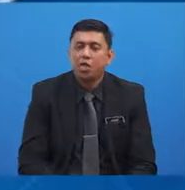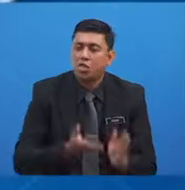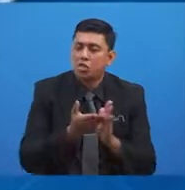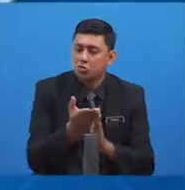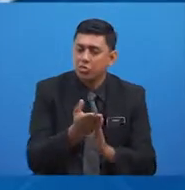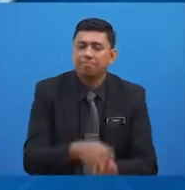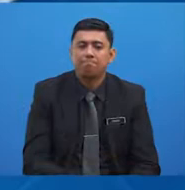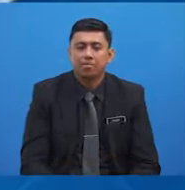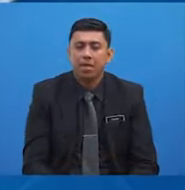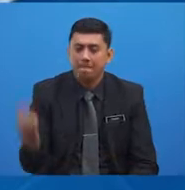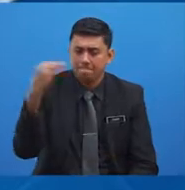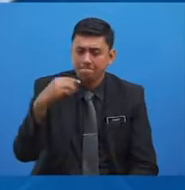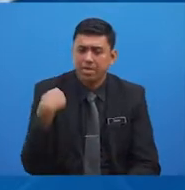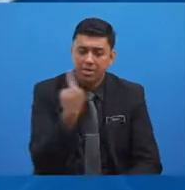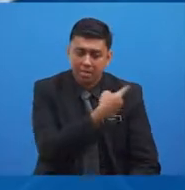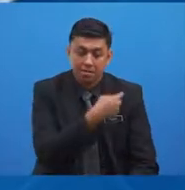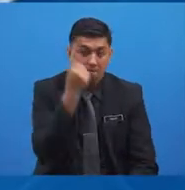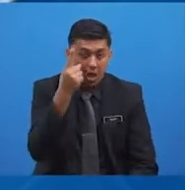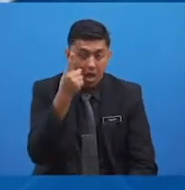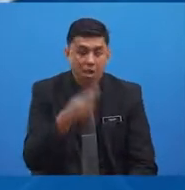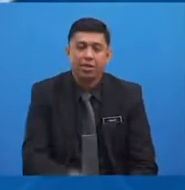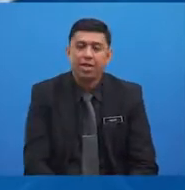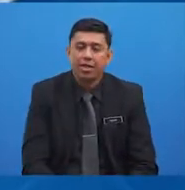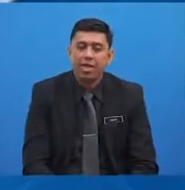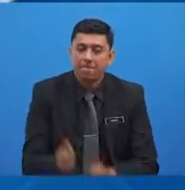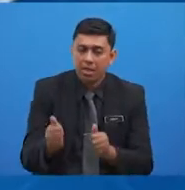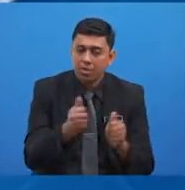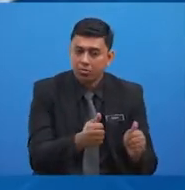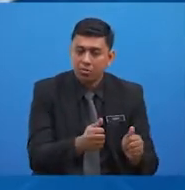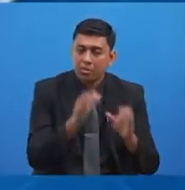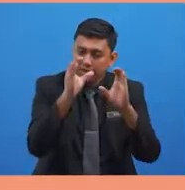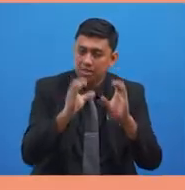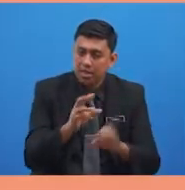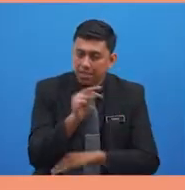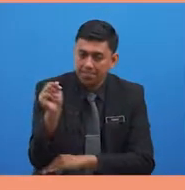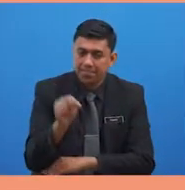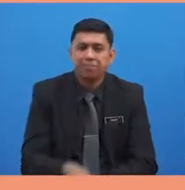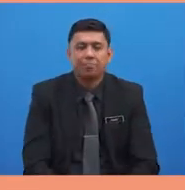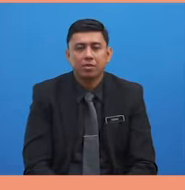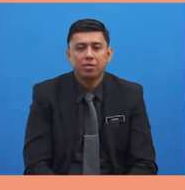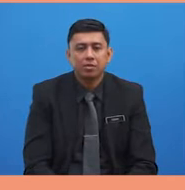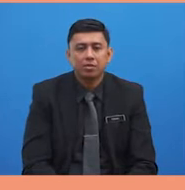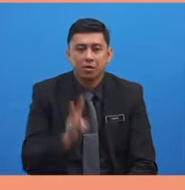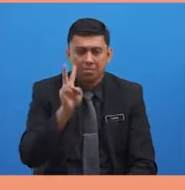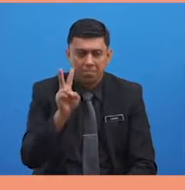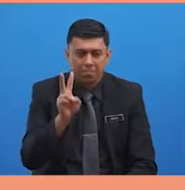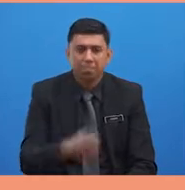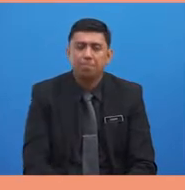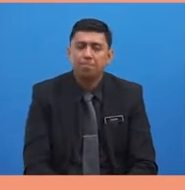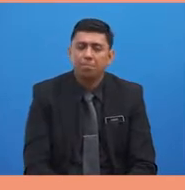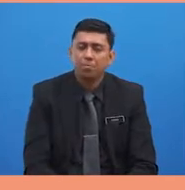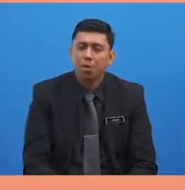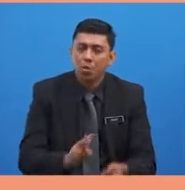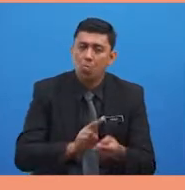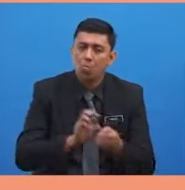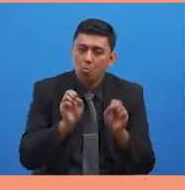Seterusnya, mari kita fahami konsep pengaturcaraan. Kedua, pengisytiharan pemboleh